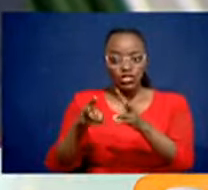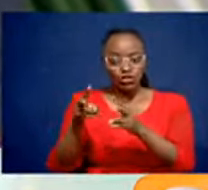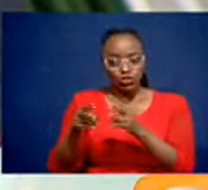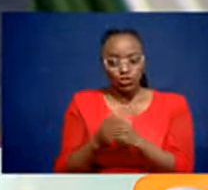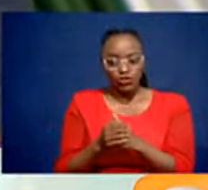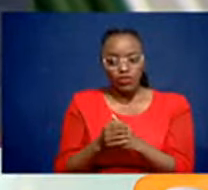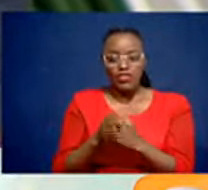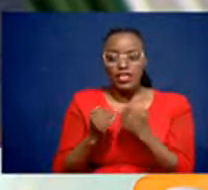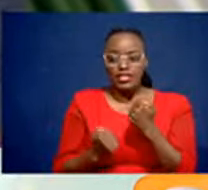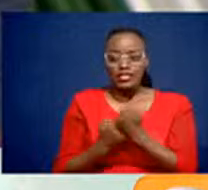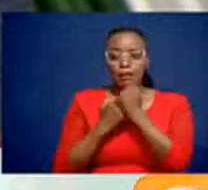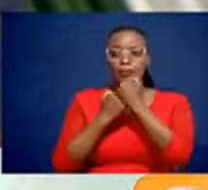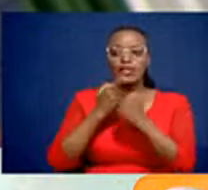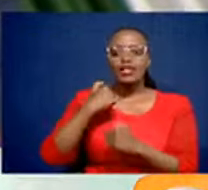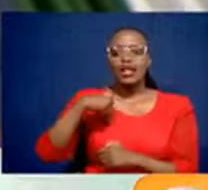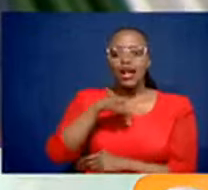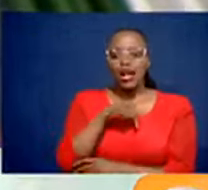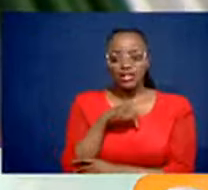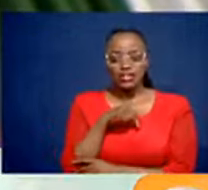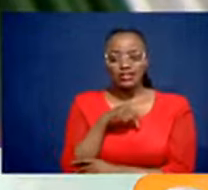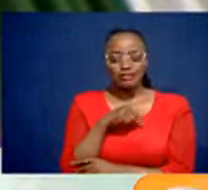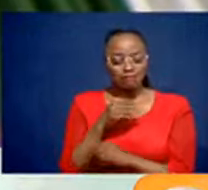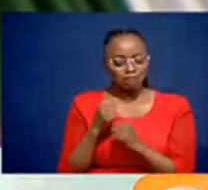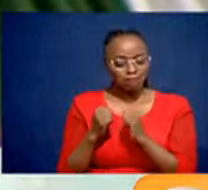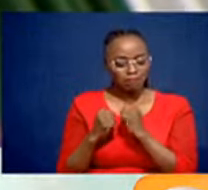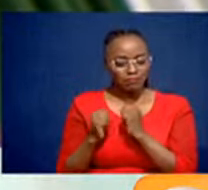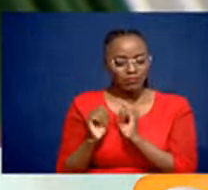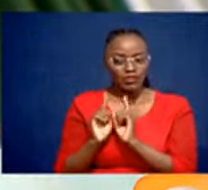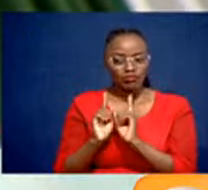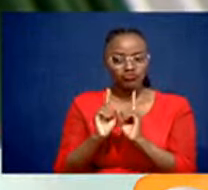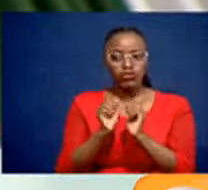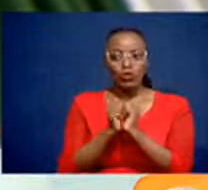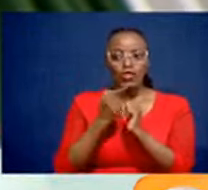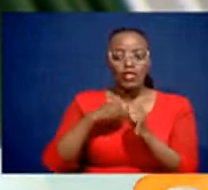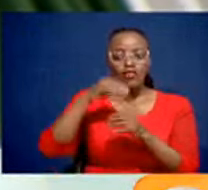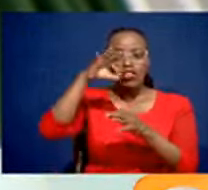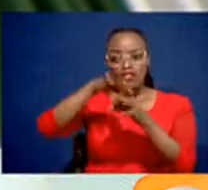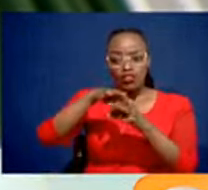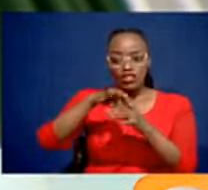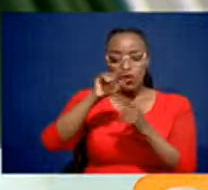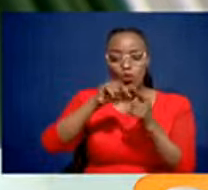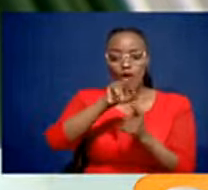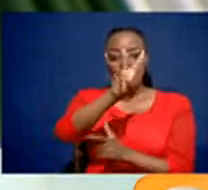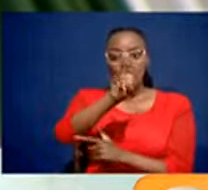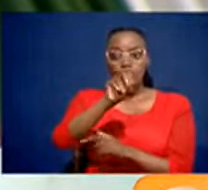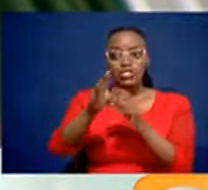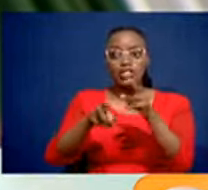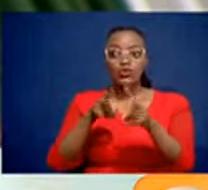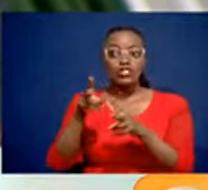2022 walisimama bega kwa bega, na kura tuliyopiga